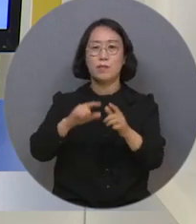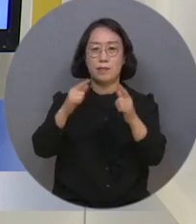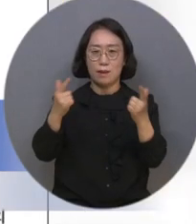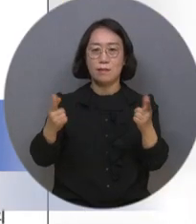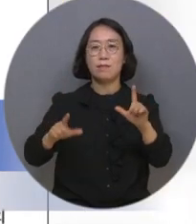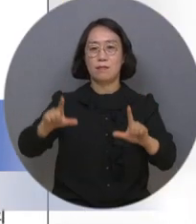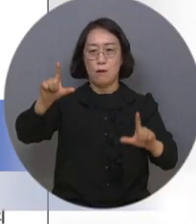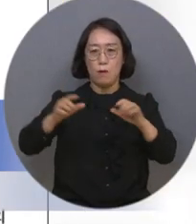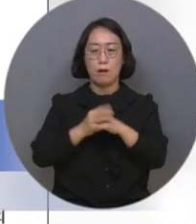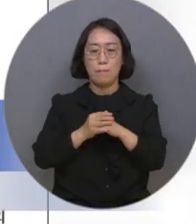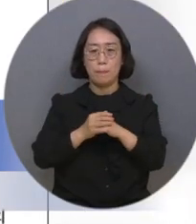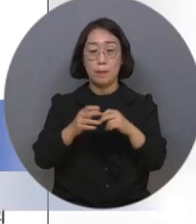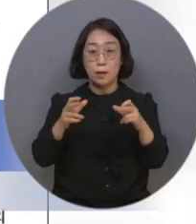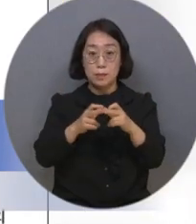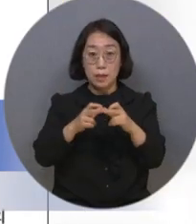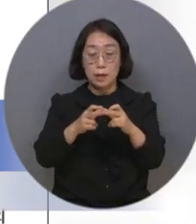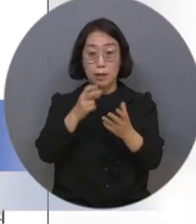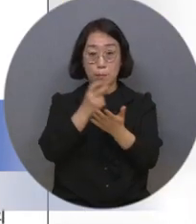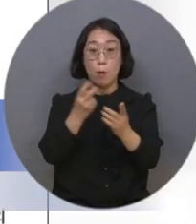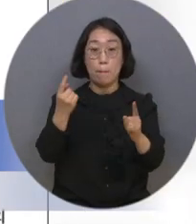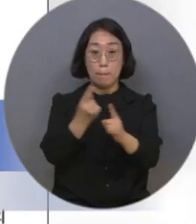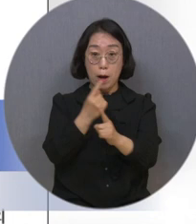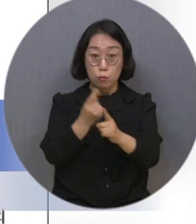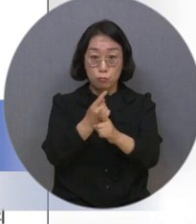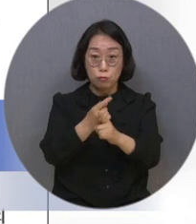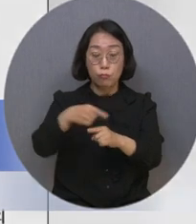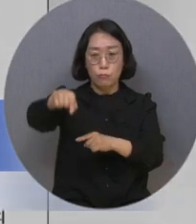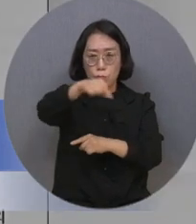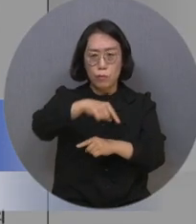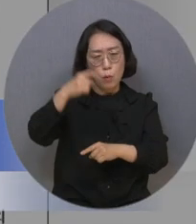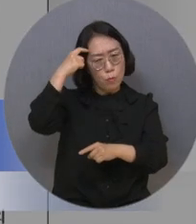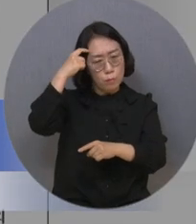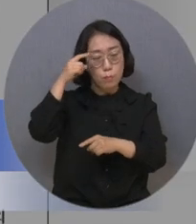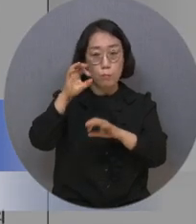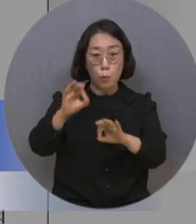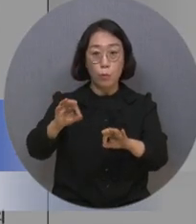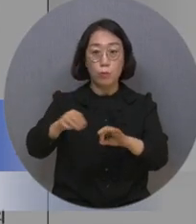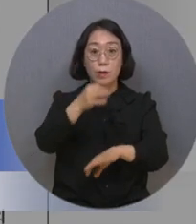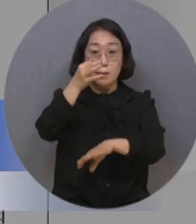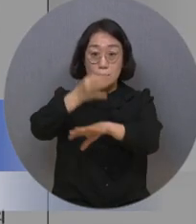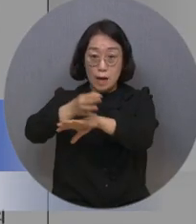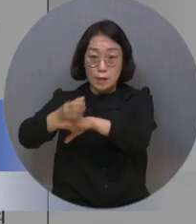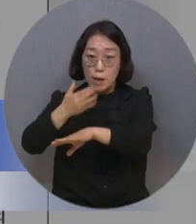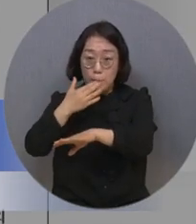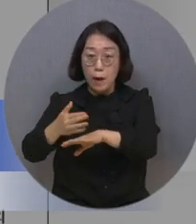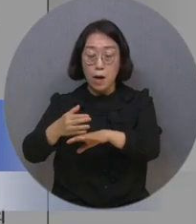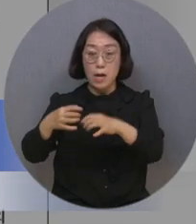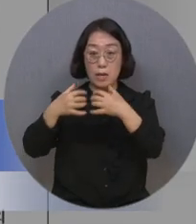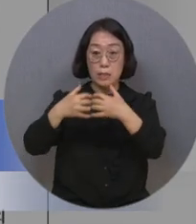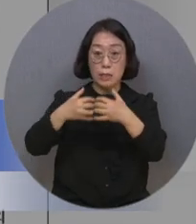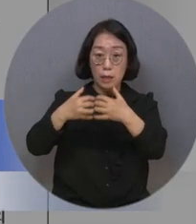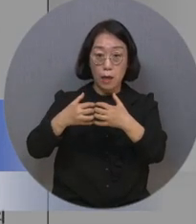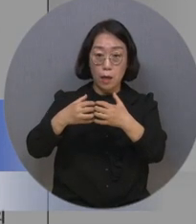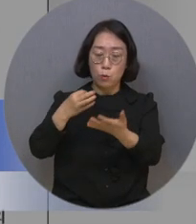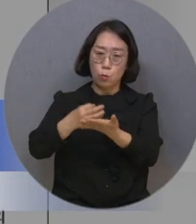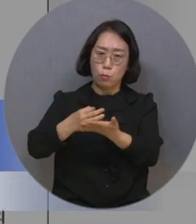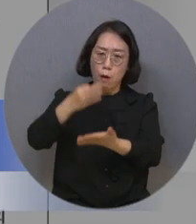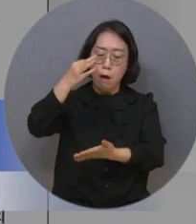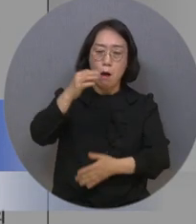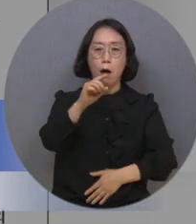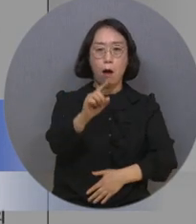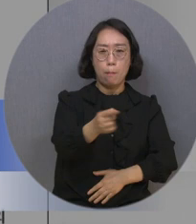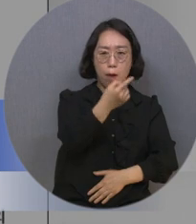합니다. 장애인 제도 개선 솔루션에 따르면 시중에서 판매되고 있는 동력 보조 장치의 가격이